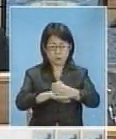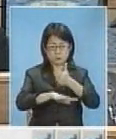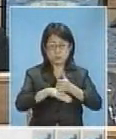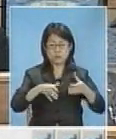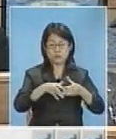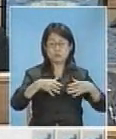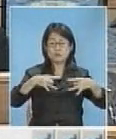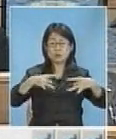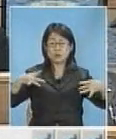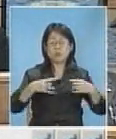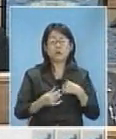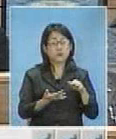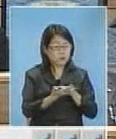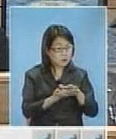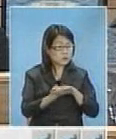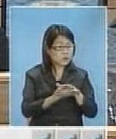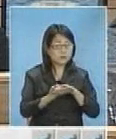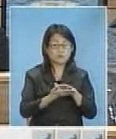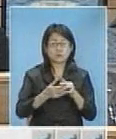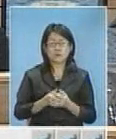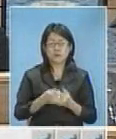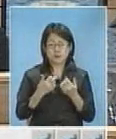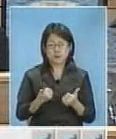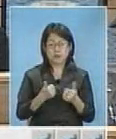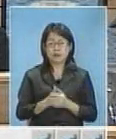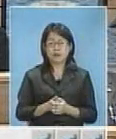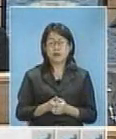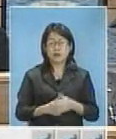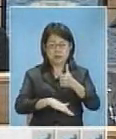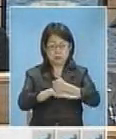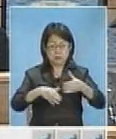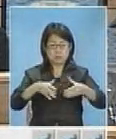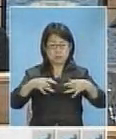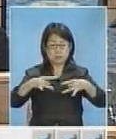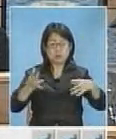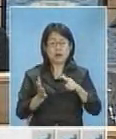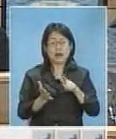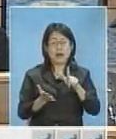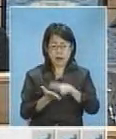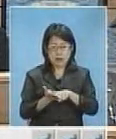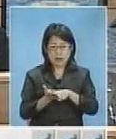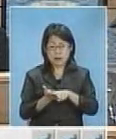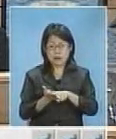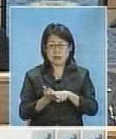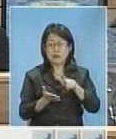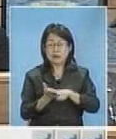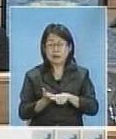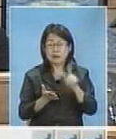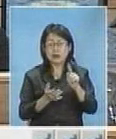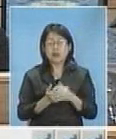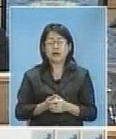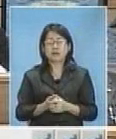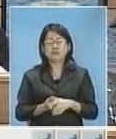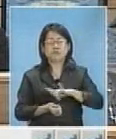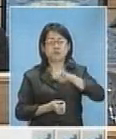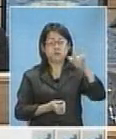ต้องขออภัยท่านประธานนะครับวันนี้ท่านได้ยื่นลาไว้เพราะท่านได้ปฏิบัติหน้าที่โดยการไปเยือน